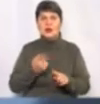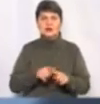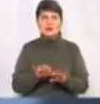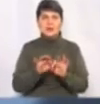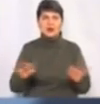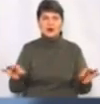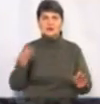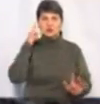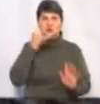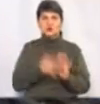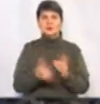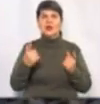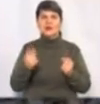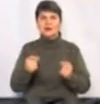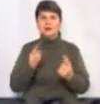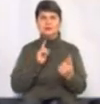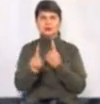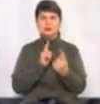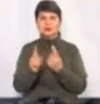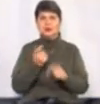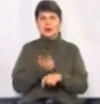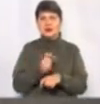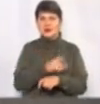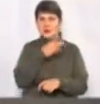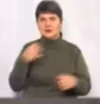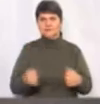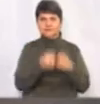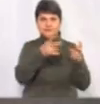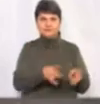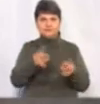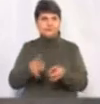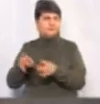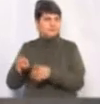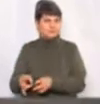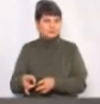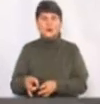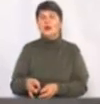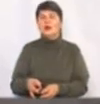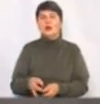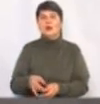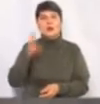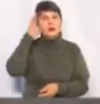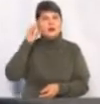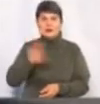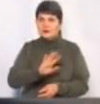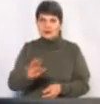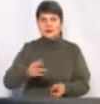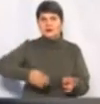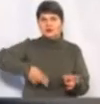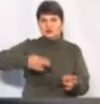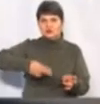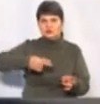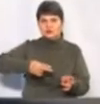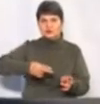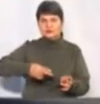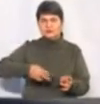прекрасно розуміємо, там, де більше трафік, там відбувається найбільша кількість дорожньо-транспортних пригод. Також поза увагою не залишаються залізничні